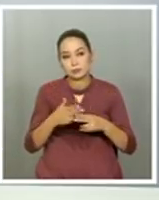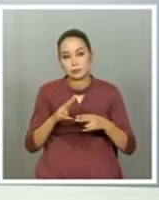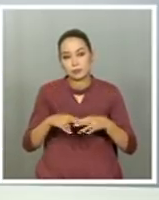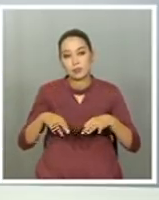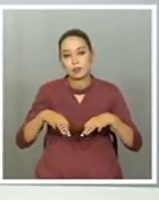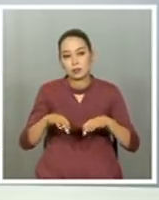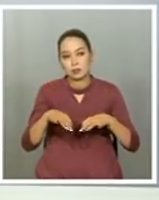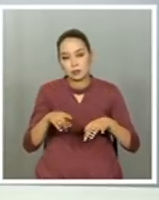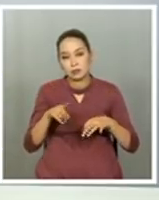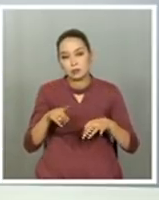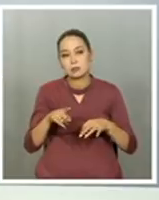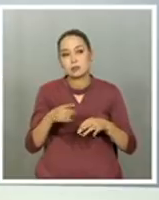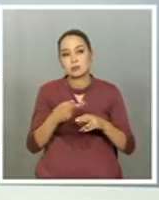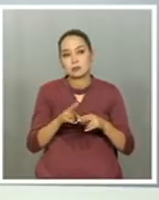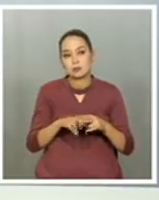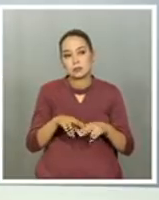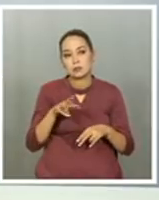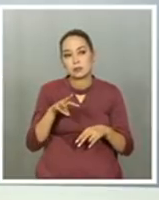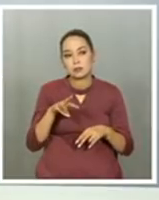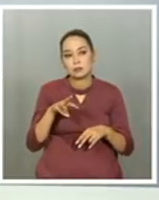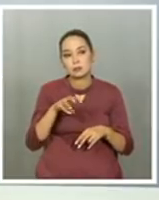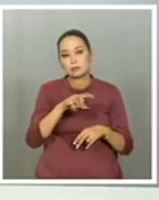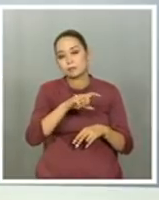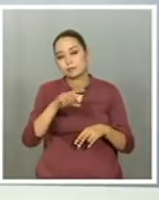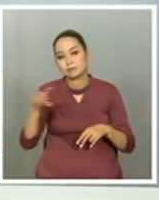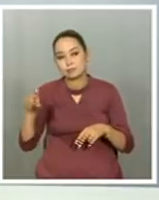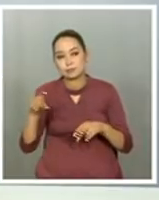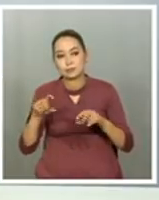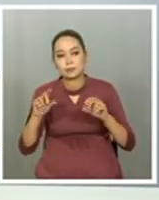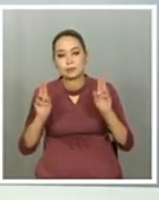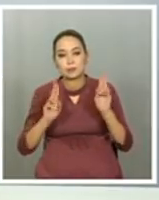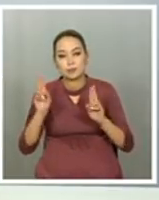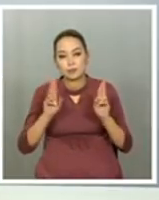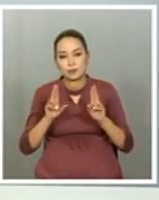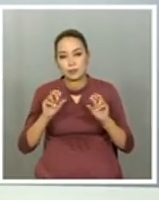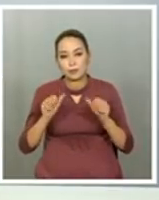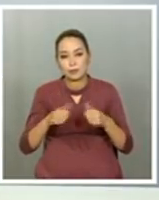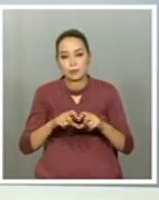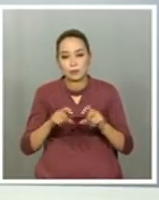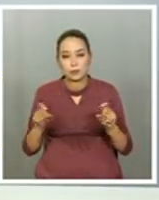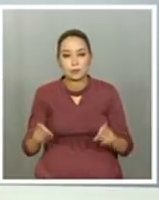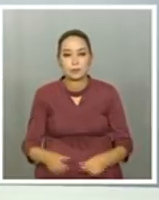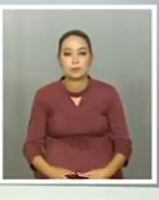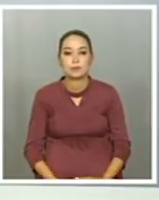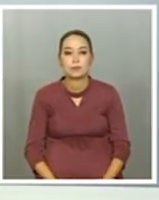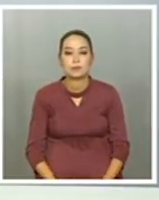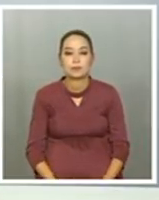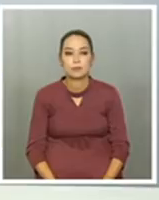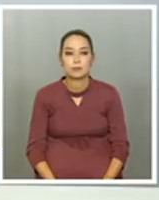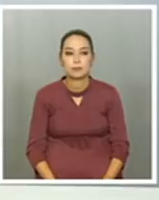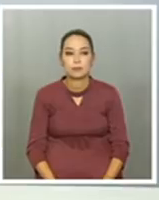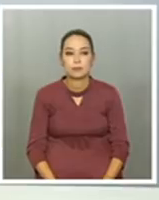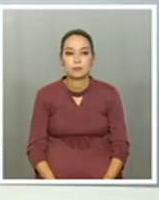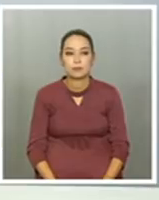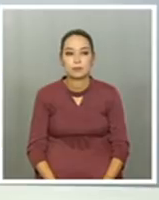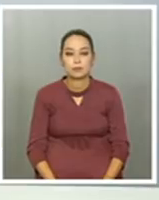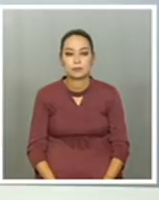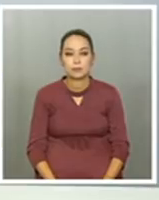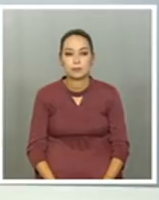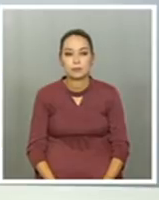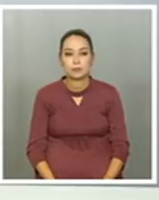бойынша M1 көбейтілген V1 қосылған M2 көбейтілген V2 тең болады M1 қосылған